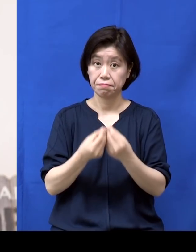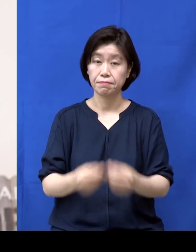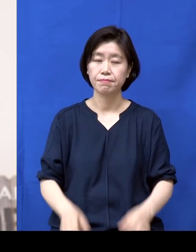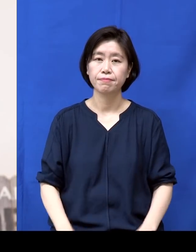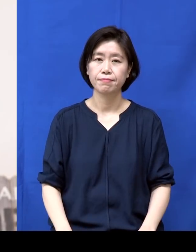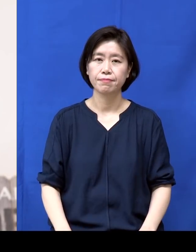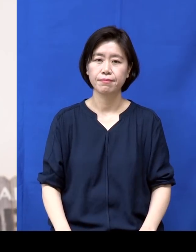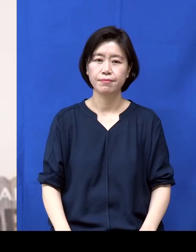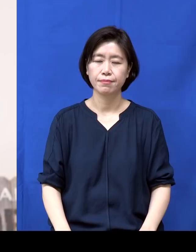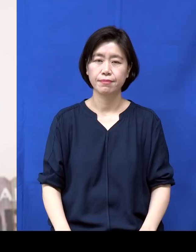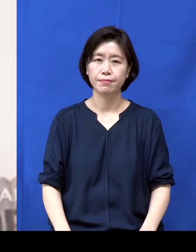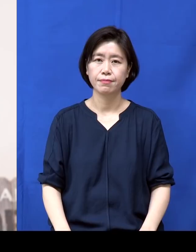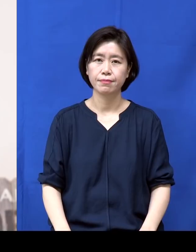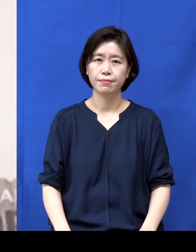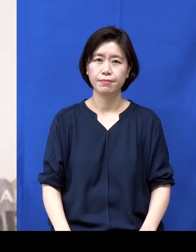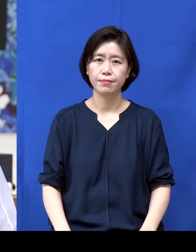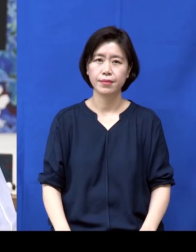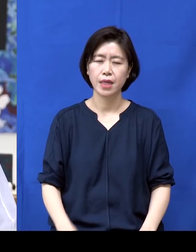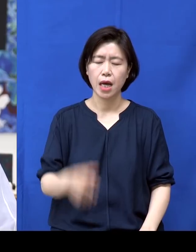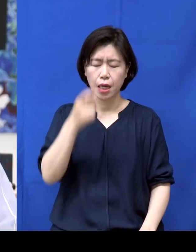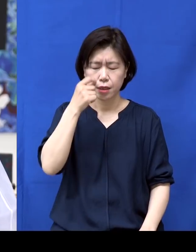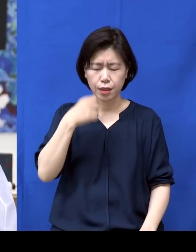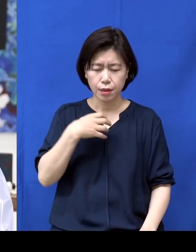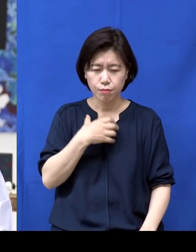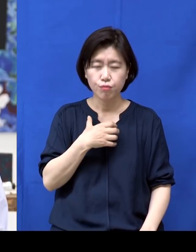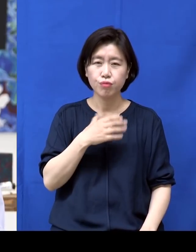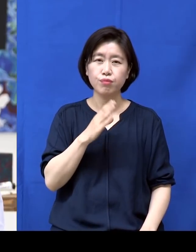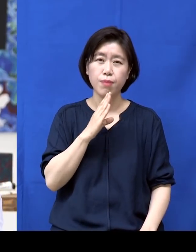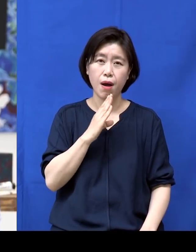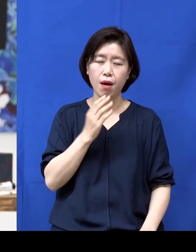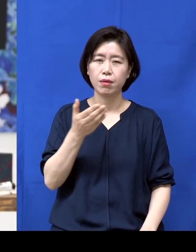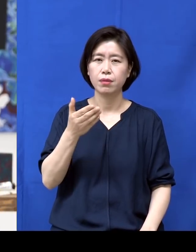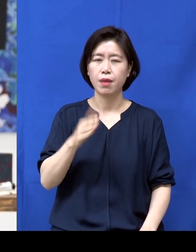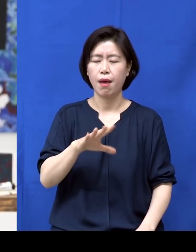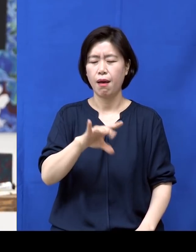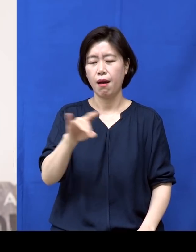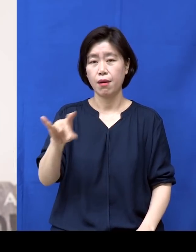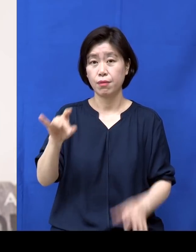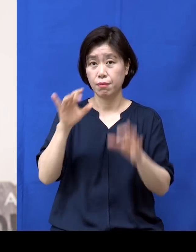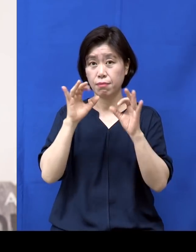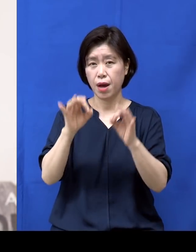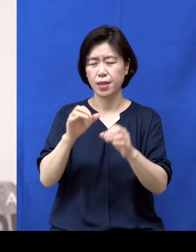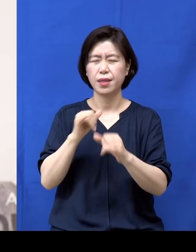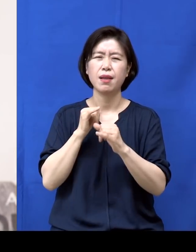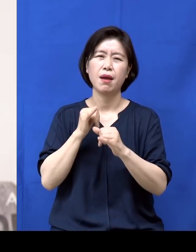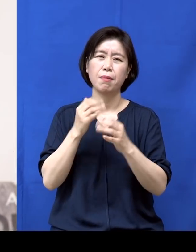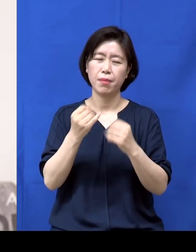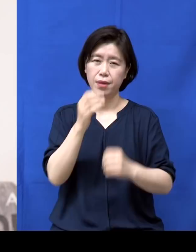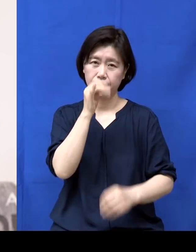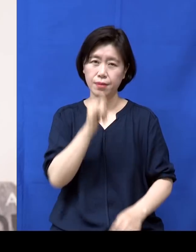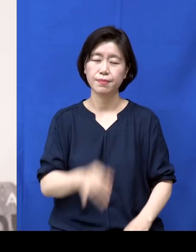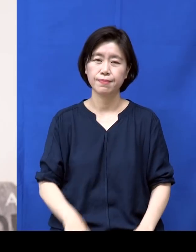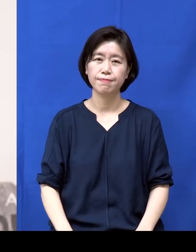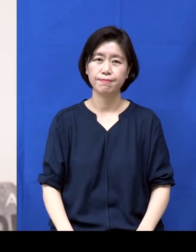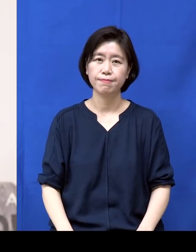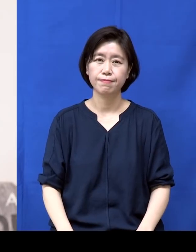슬프지만 자살하시는 분들이 꽤 많으세요. 예. 그렇죠. 그 봤던 경우 중에